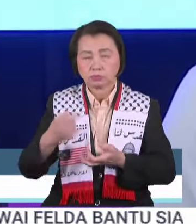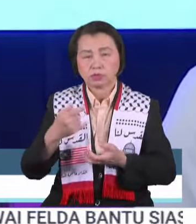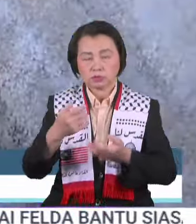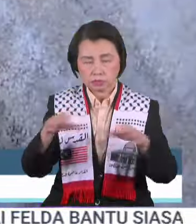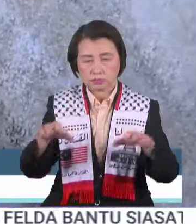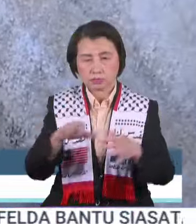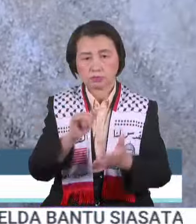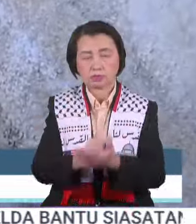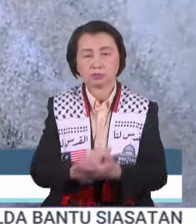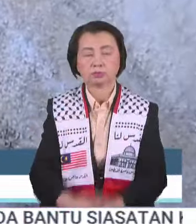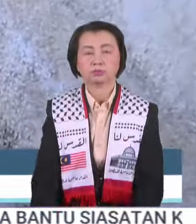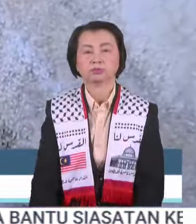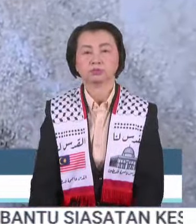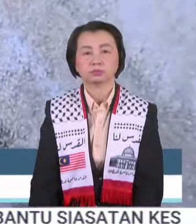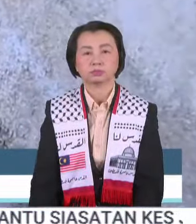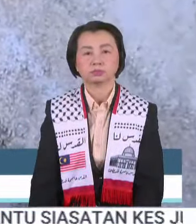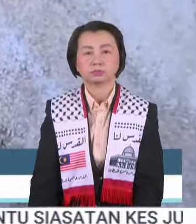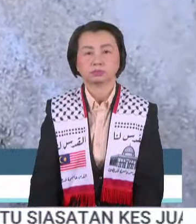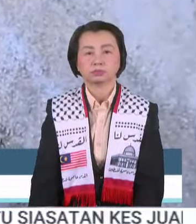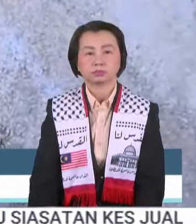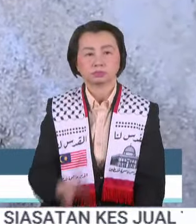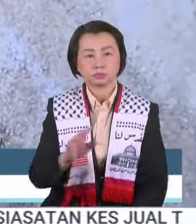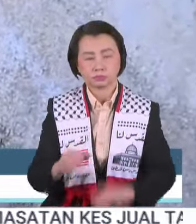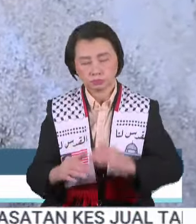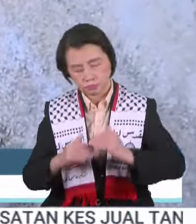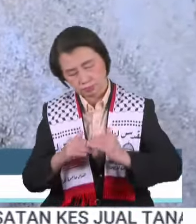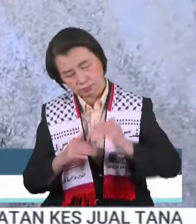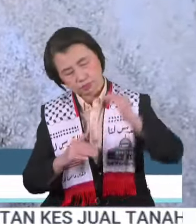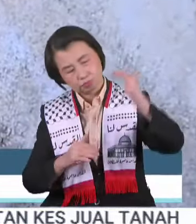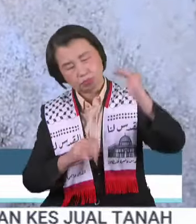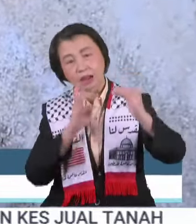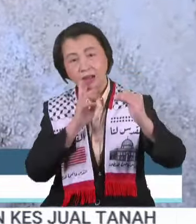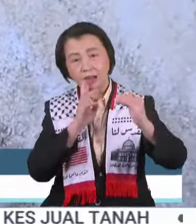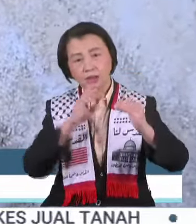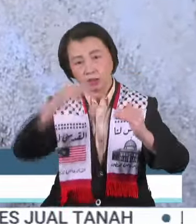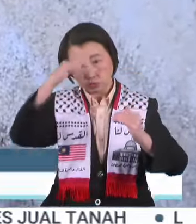semua itu. Paras air di semua empangan di